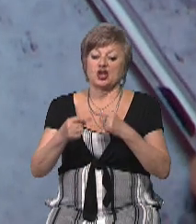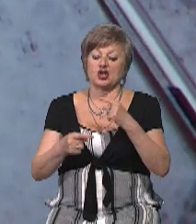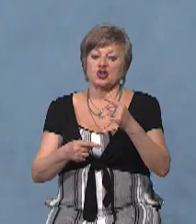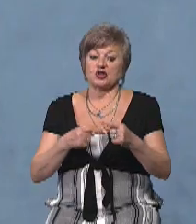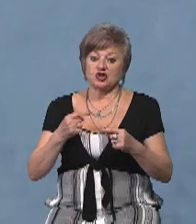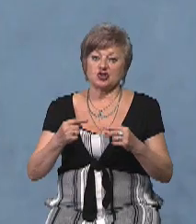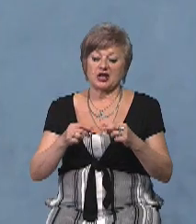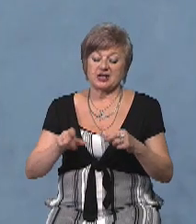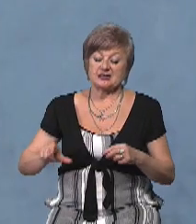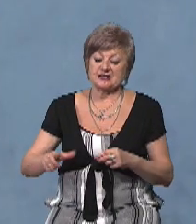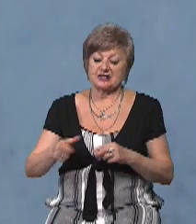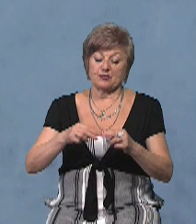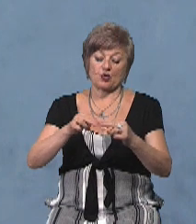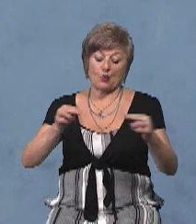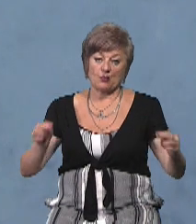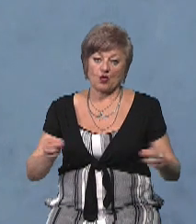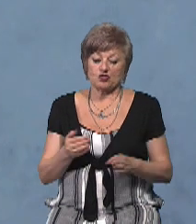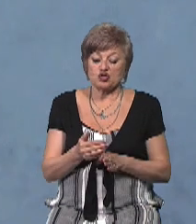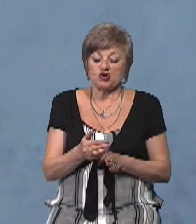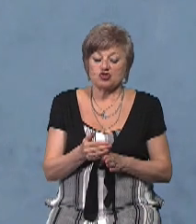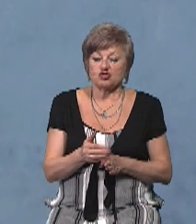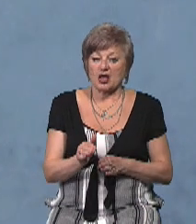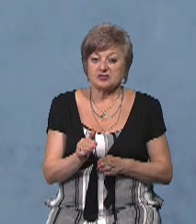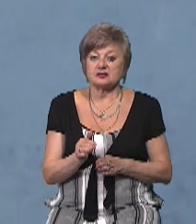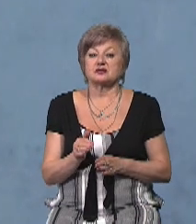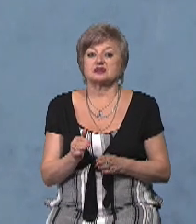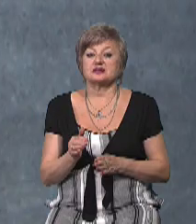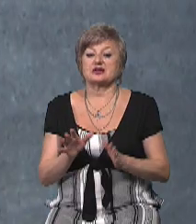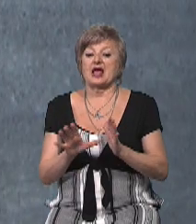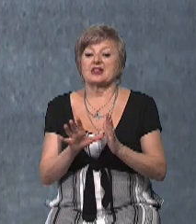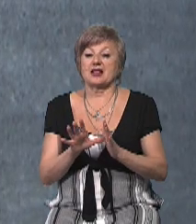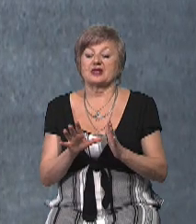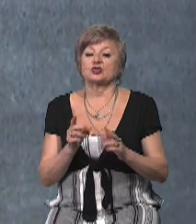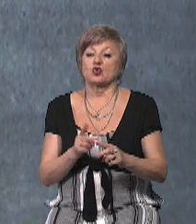Новий Дніпро і частини греблі Дніпровської гідроелектростанції.